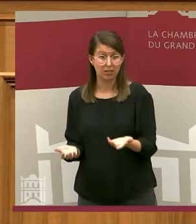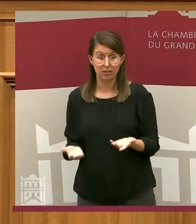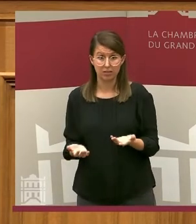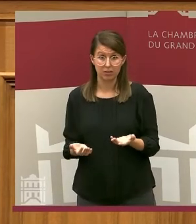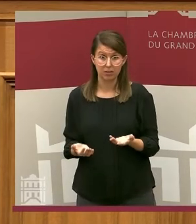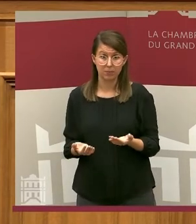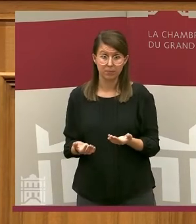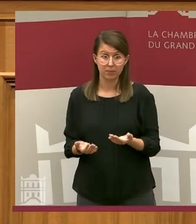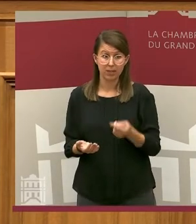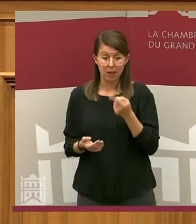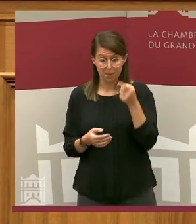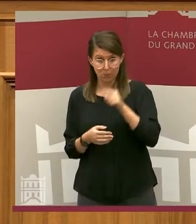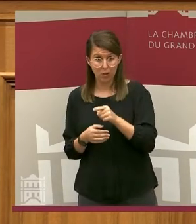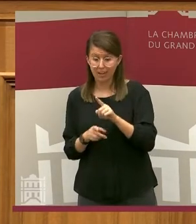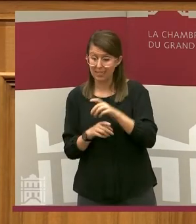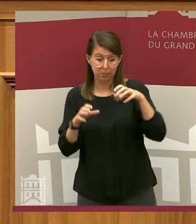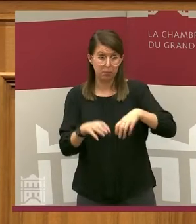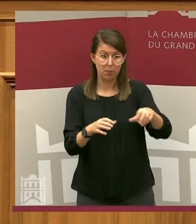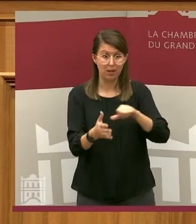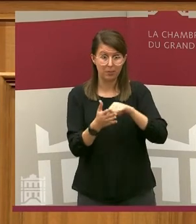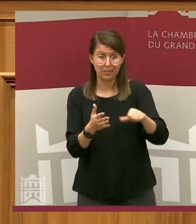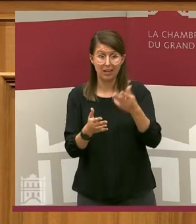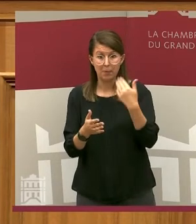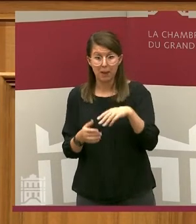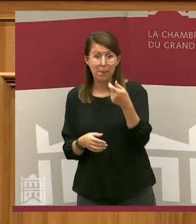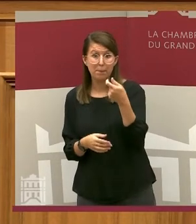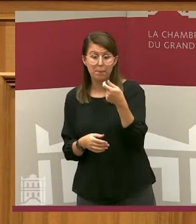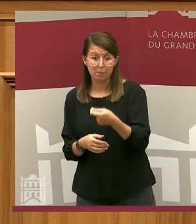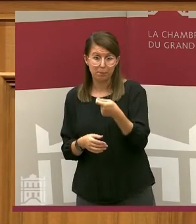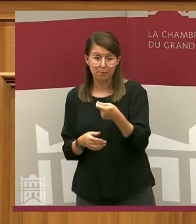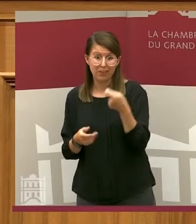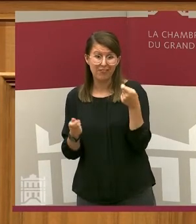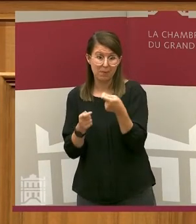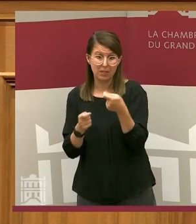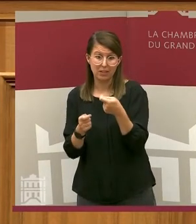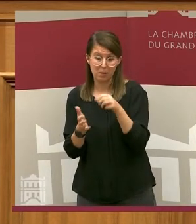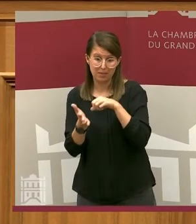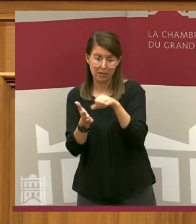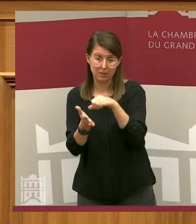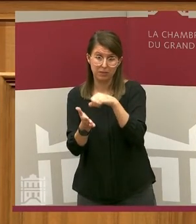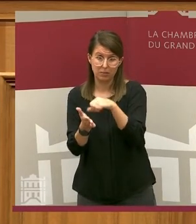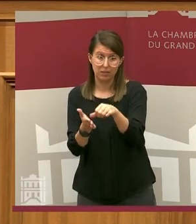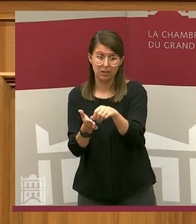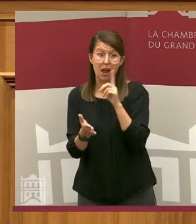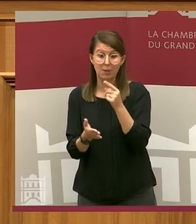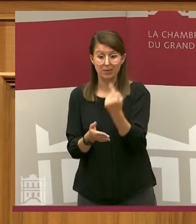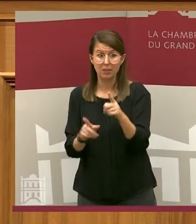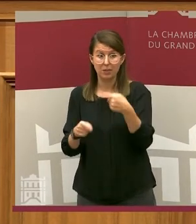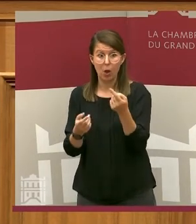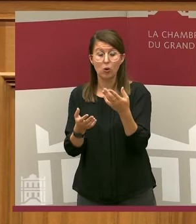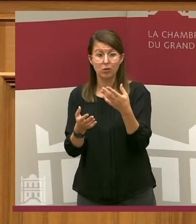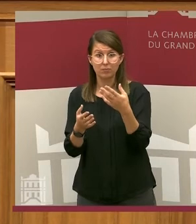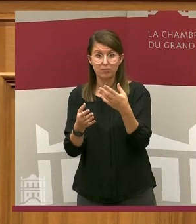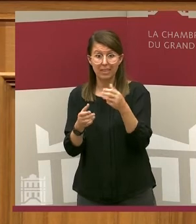so Mond suchen, nicht in eine Bank, müssen Proprietär bezahlen, den aber Zinsen auf seinem Prä